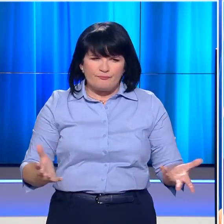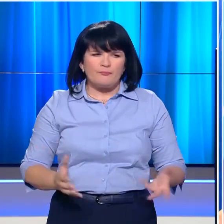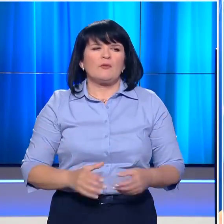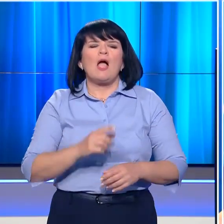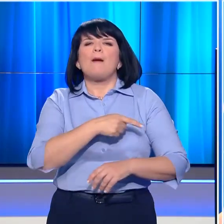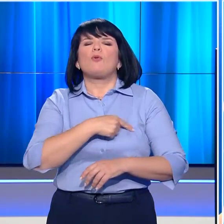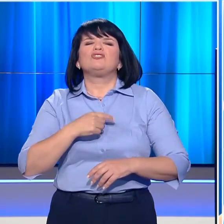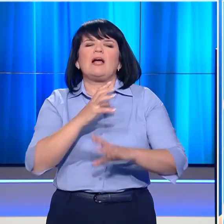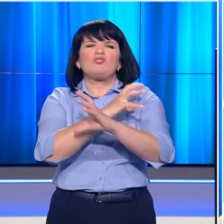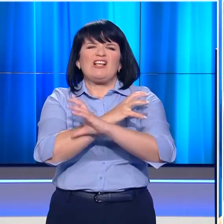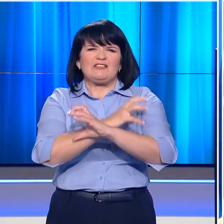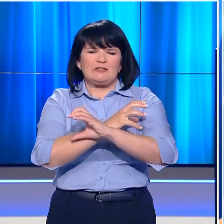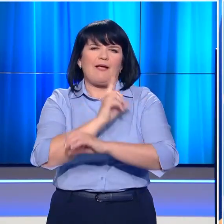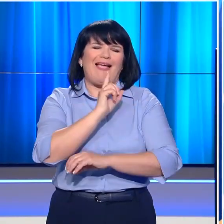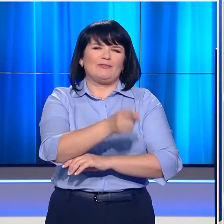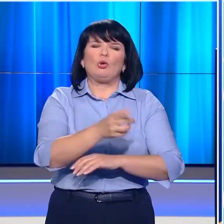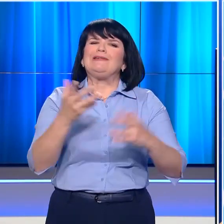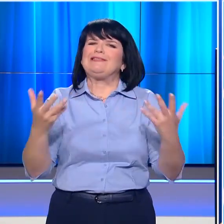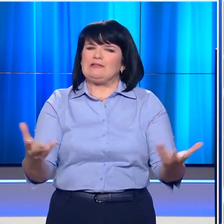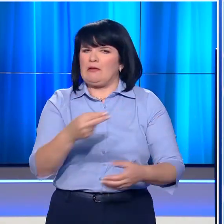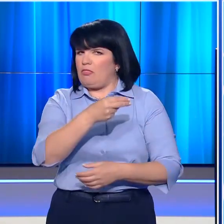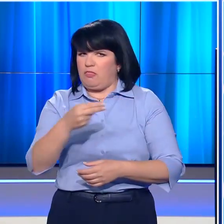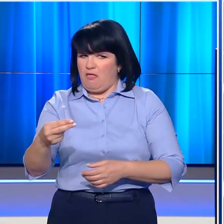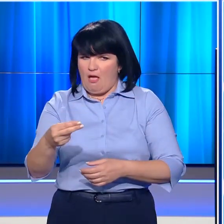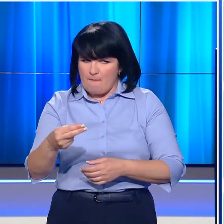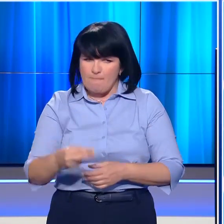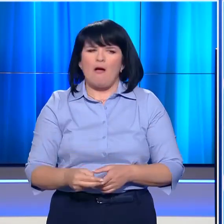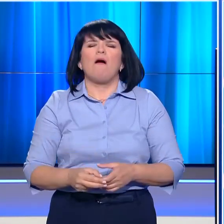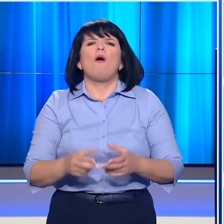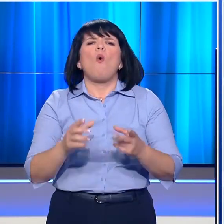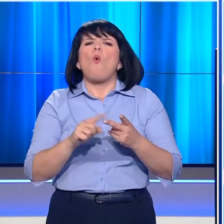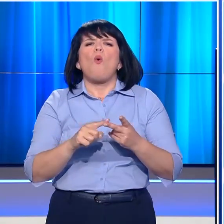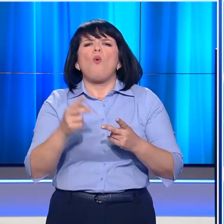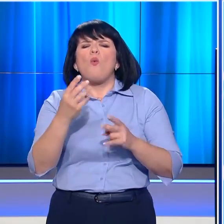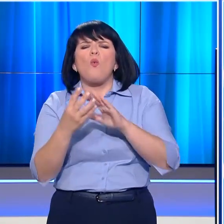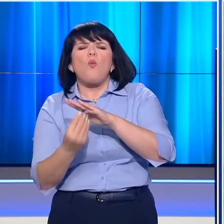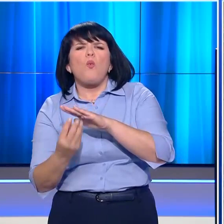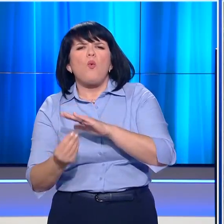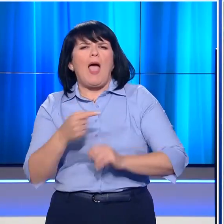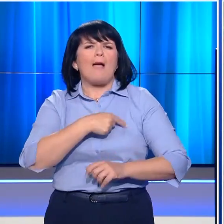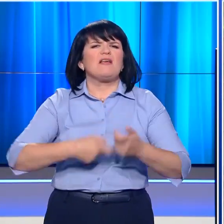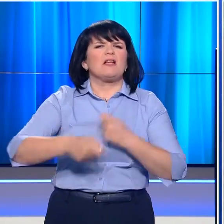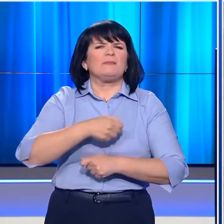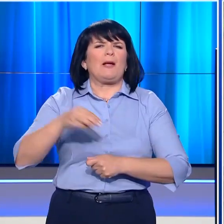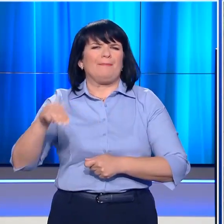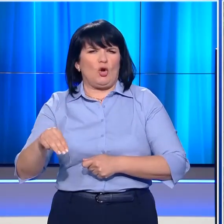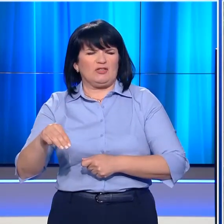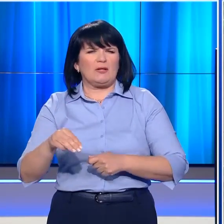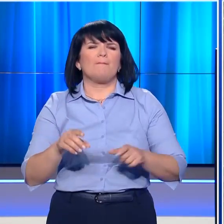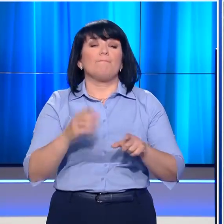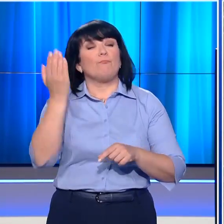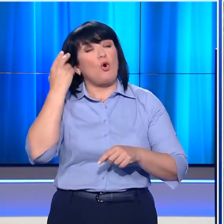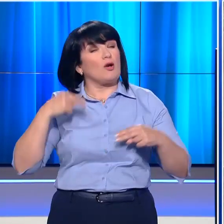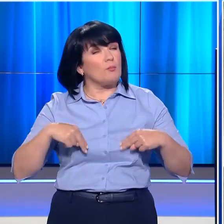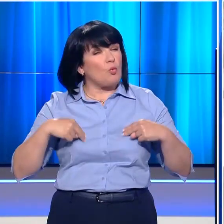διενέργεια προκαταρκτικής εξέτασης έδωσε ο προϊστάμενος της Εισαγγελίας Πρωτοδικών Αθηνών για την ηχογραφημένη συνομιλία του επιχειρηματία Σάβη Μιονή με τον